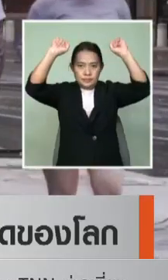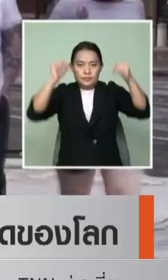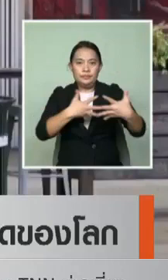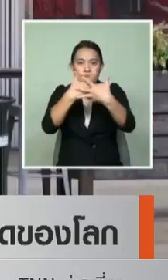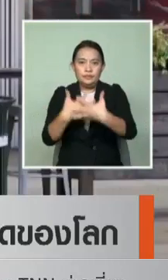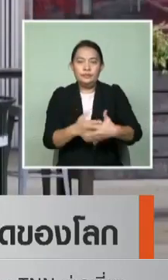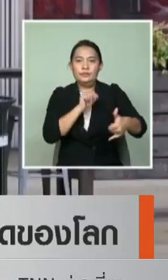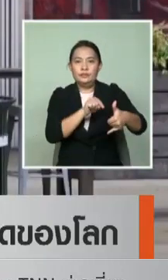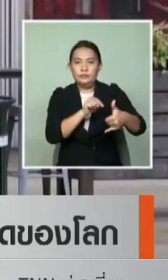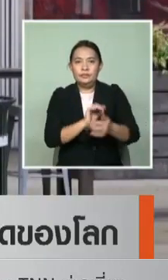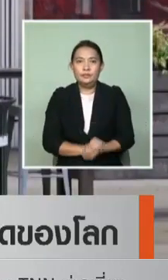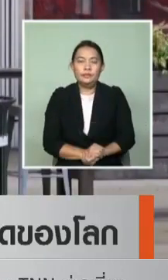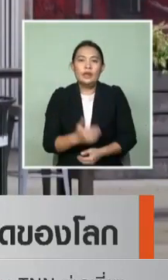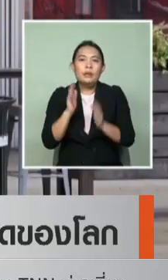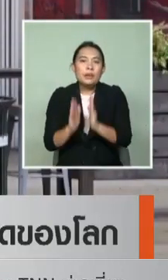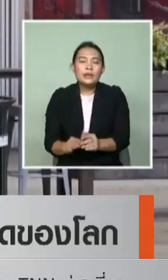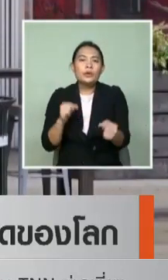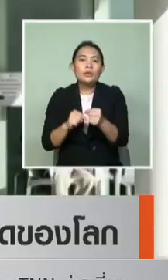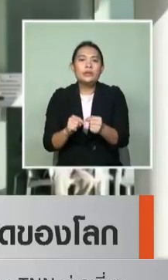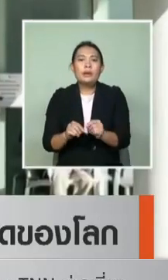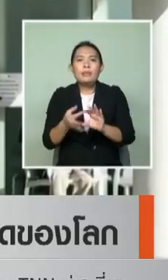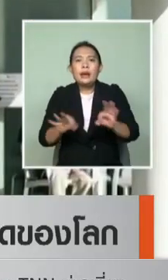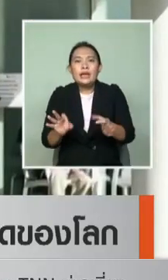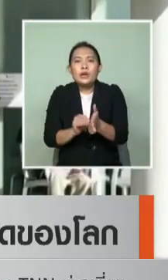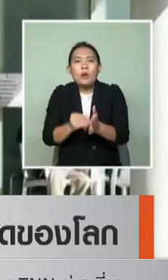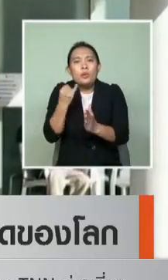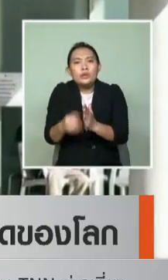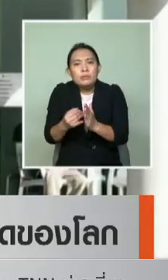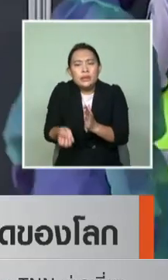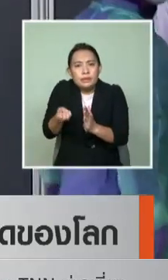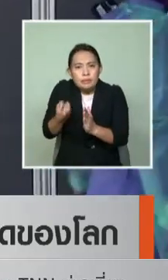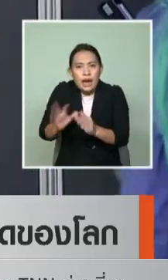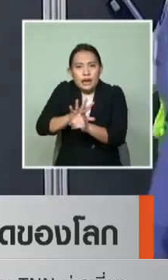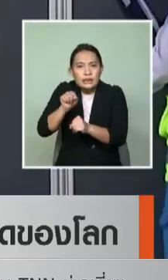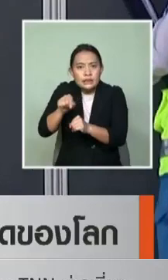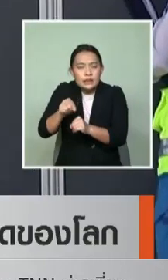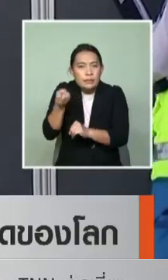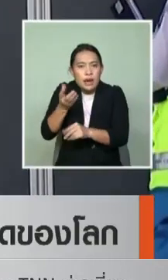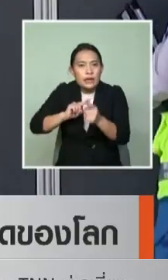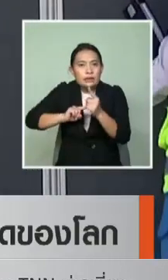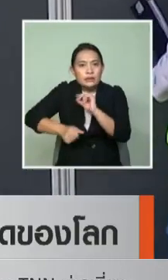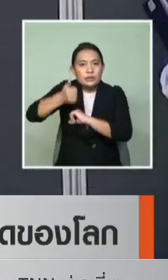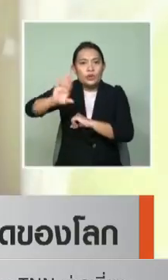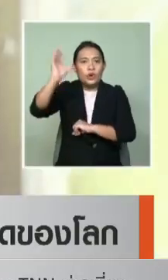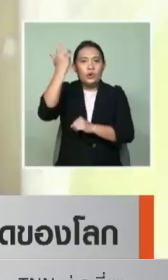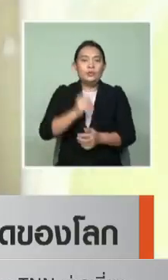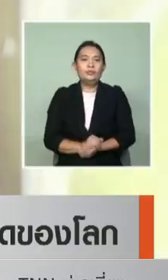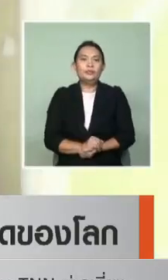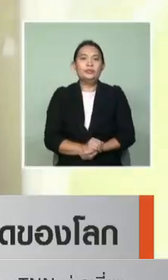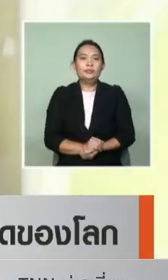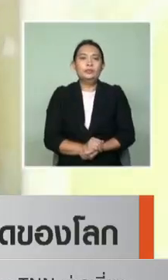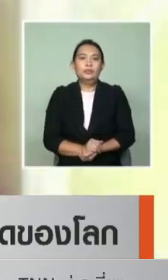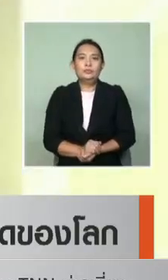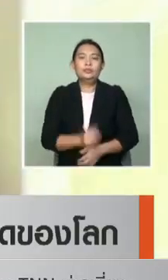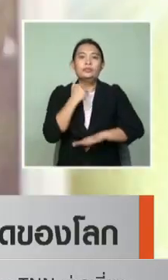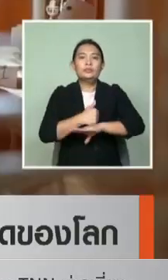คลื่อนmisinformation หรือว่าข้อมูลที่ผิดเกี่ยวกับโควิด-19 มากที่สุดในโลกนั่นเองค่ะซึ่งผู้อำนวยการของพันธมิตร